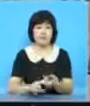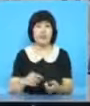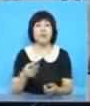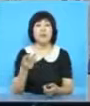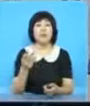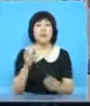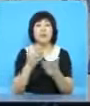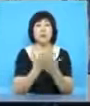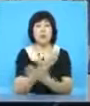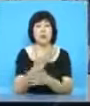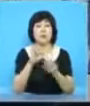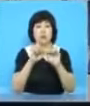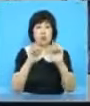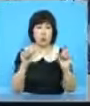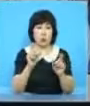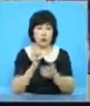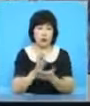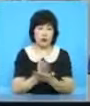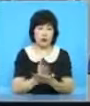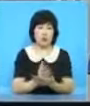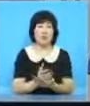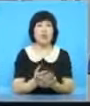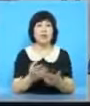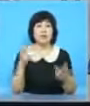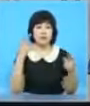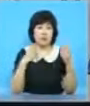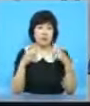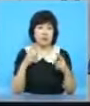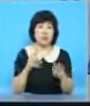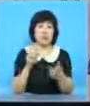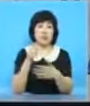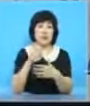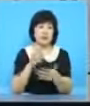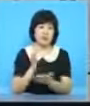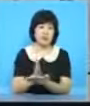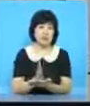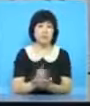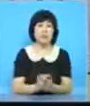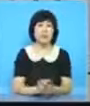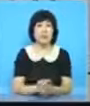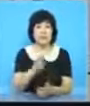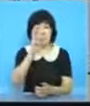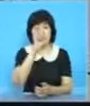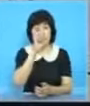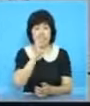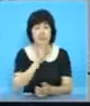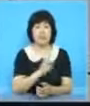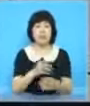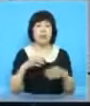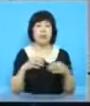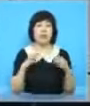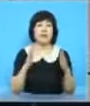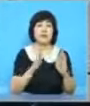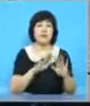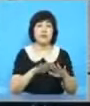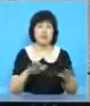бар. Мектептен тыс екі мекеме шығармашылық ұйымы жас туристер станциясы орналасқан. Сонымен қатар мемлекеттік бір балабақша және жеке үш